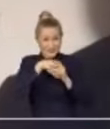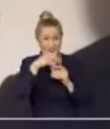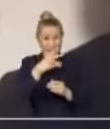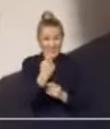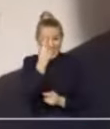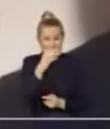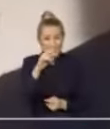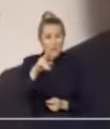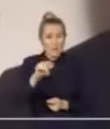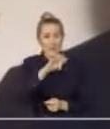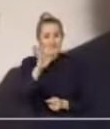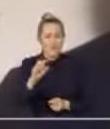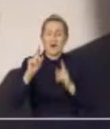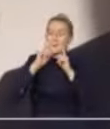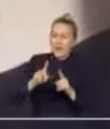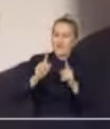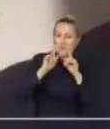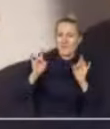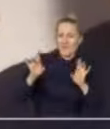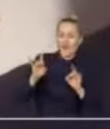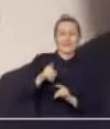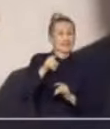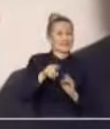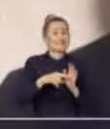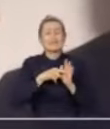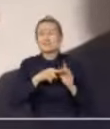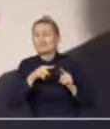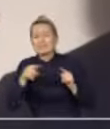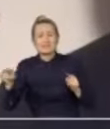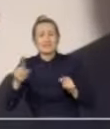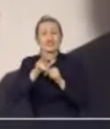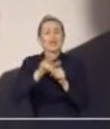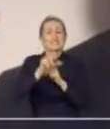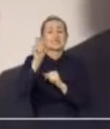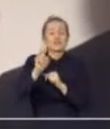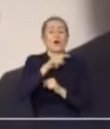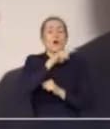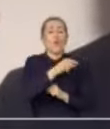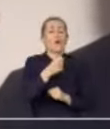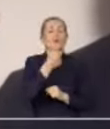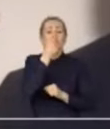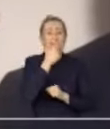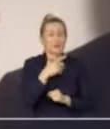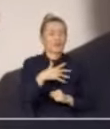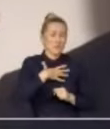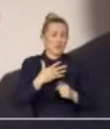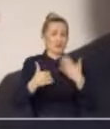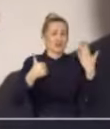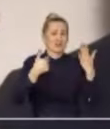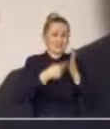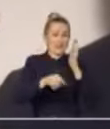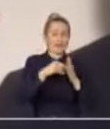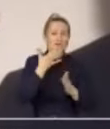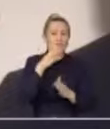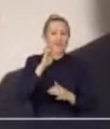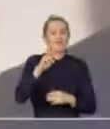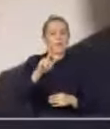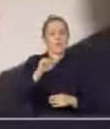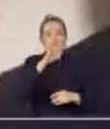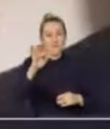panie prezydencie. Serio? W ciągu zaledwie 13 sekund Trzaskowski aż 6 razy wymienił nazwę TVP